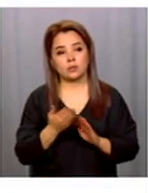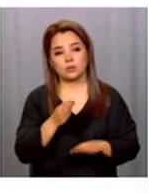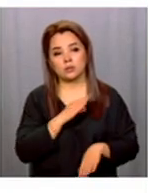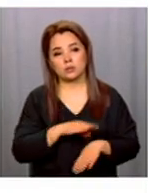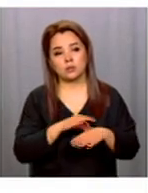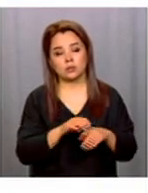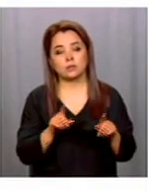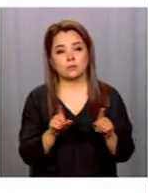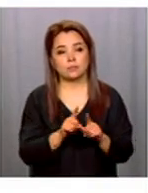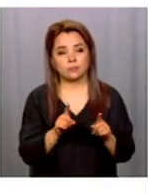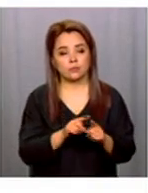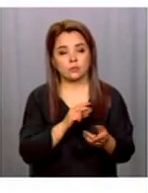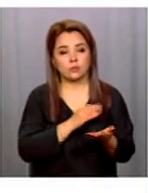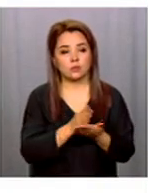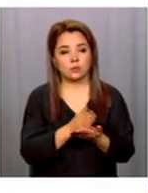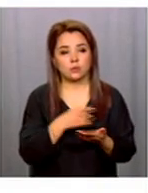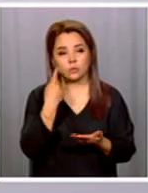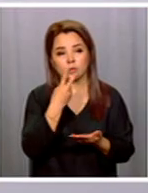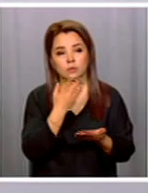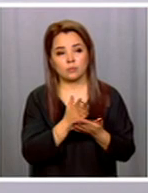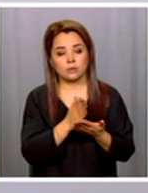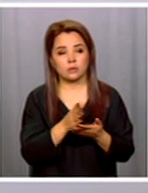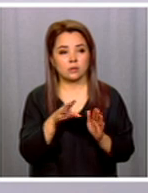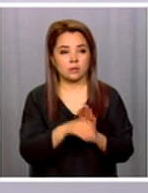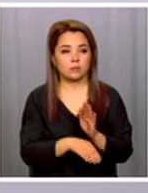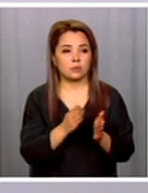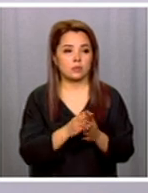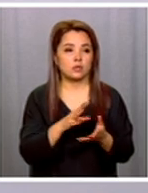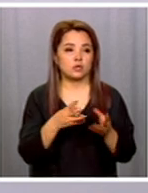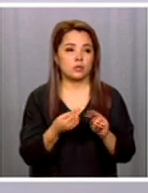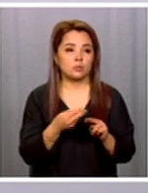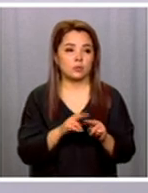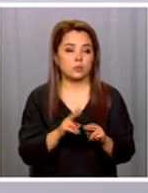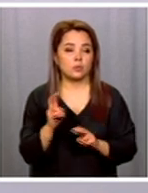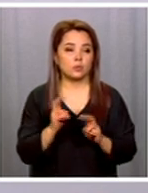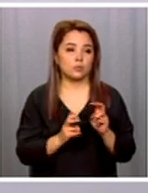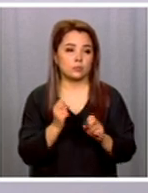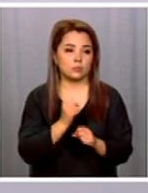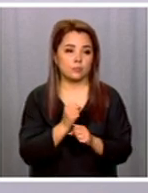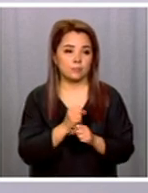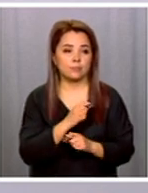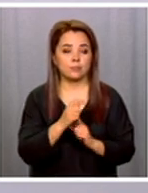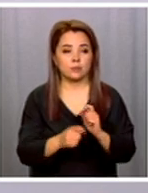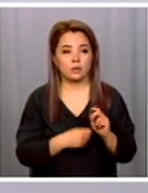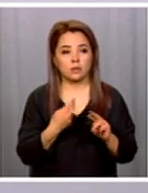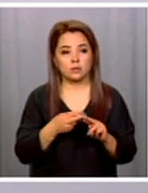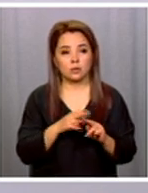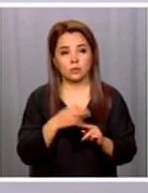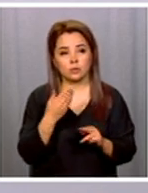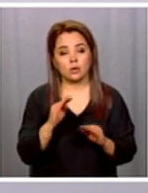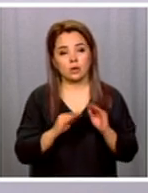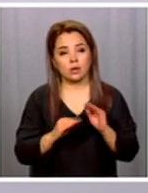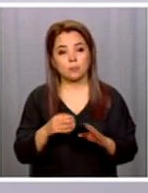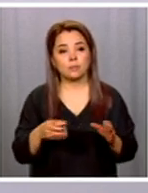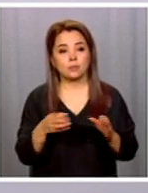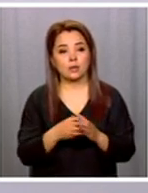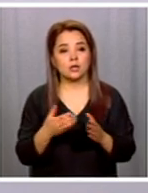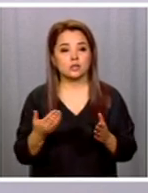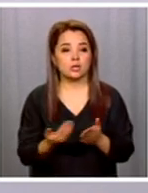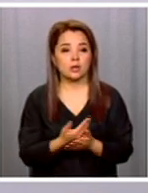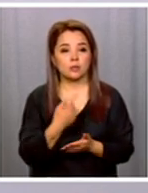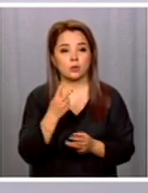сияқты қызмет түрлері жатады. Жалпы өңдеуші өнеркәсіп материалды немесе оның компоненттерін жаңа бір